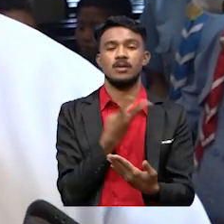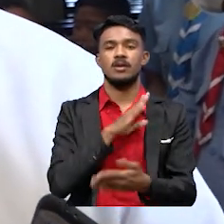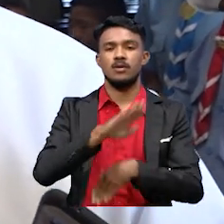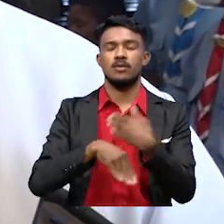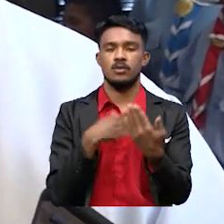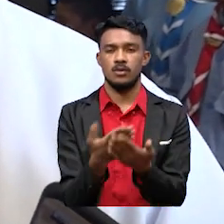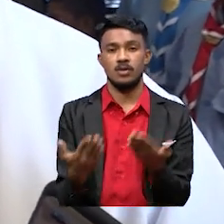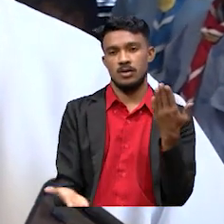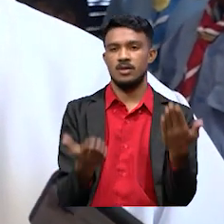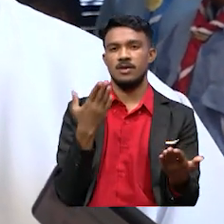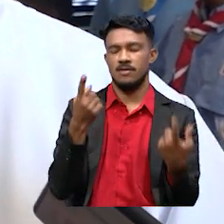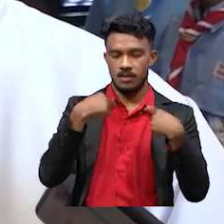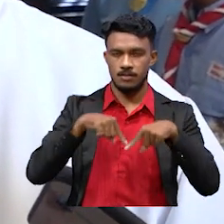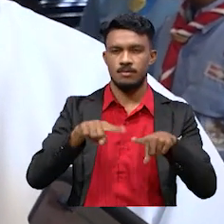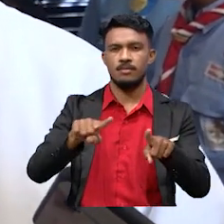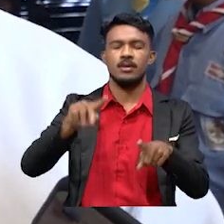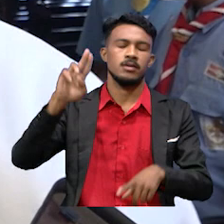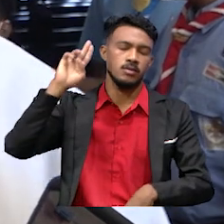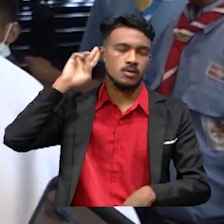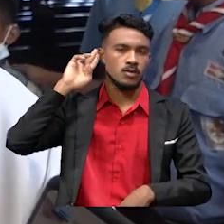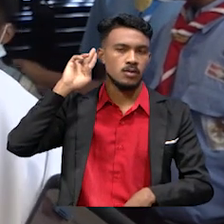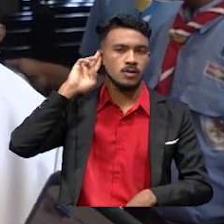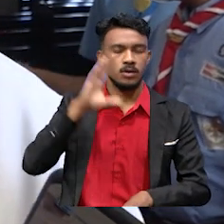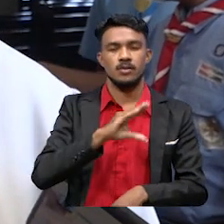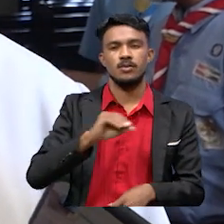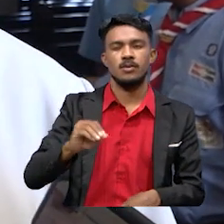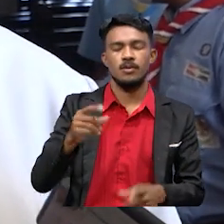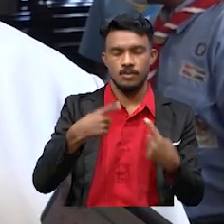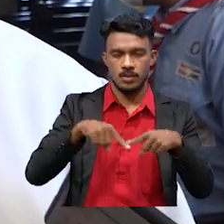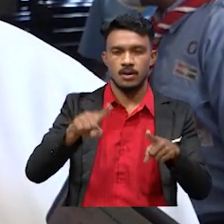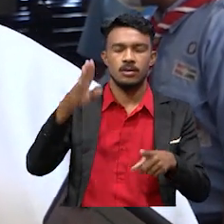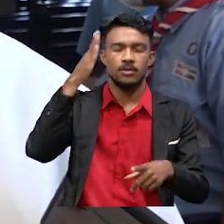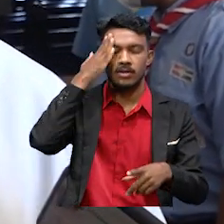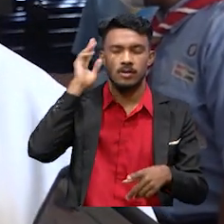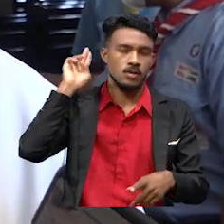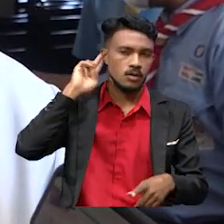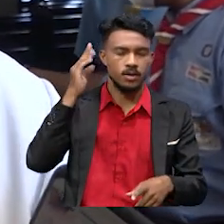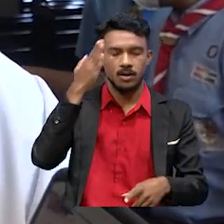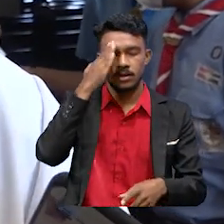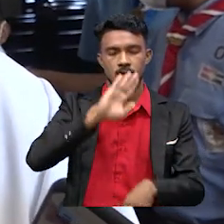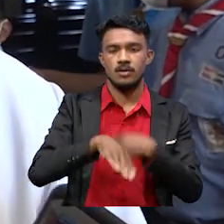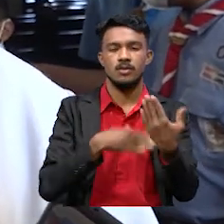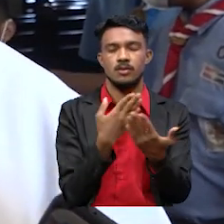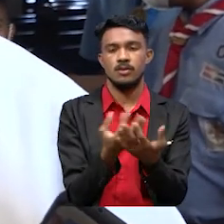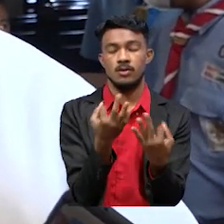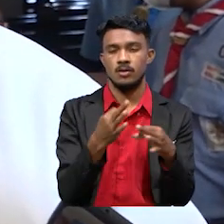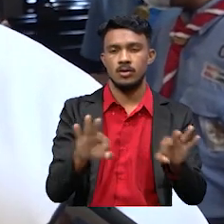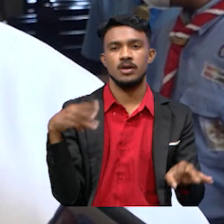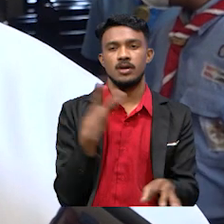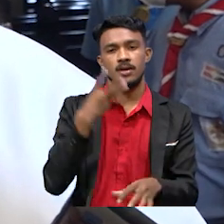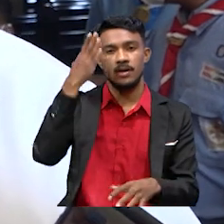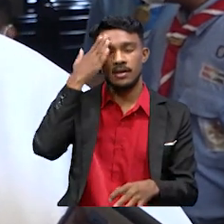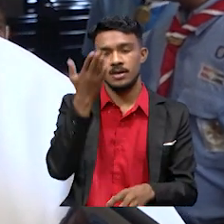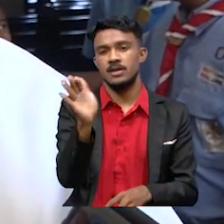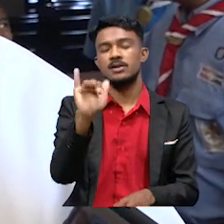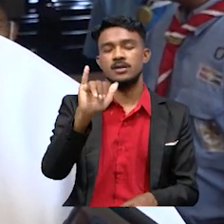ba atu rona, ba atu hatene. E pois rona hatene hot tia, ita mos kunyese sira, pois ita ide tem ki tetu di